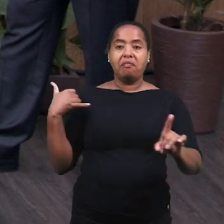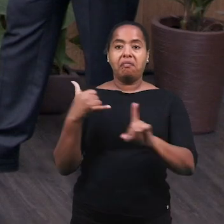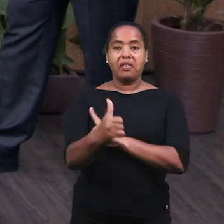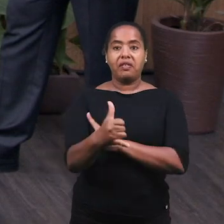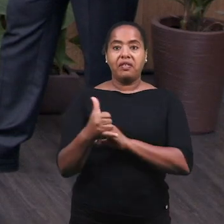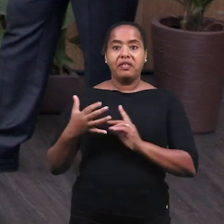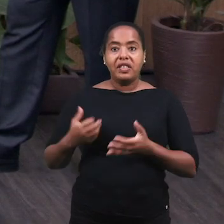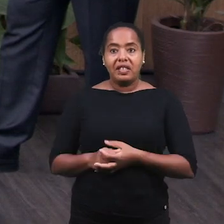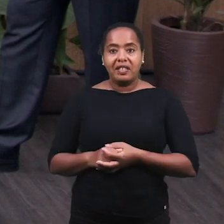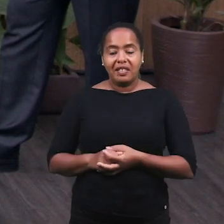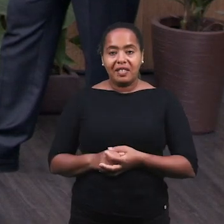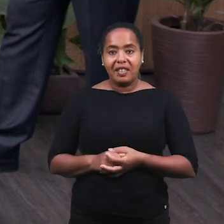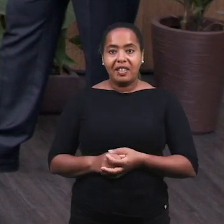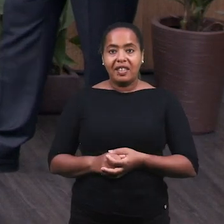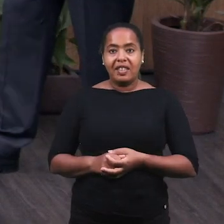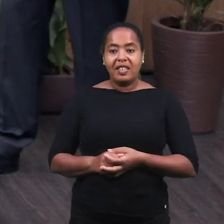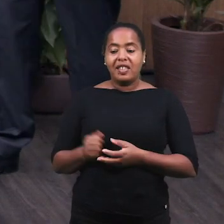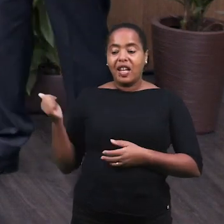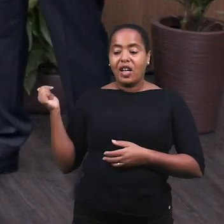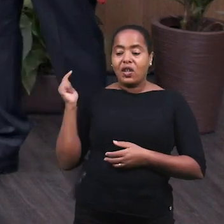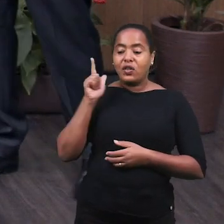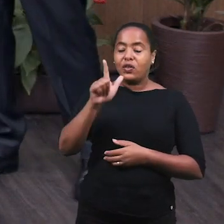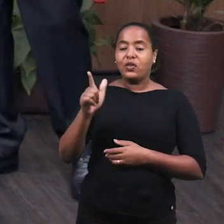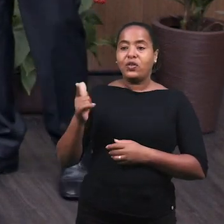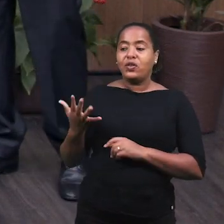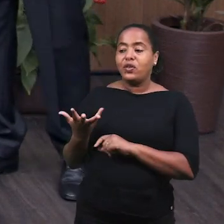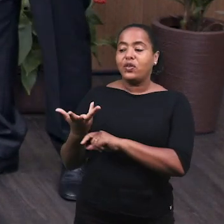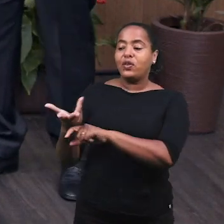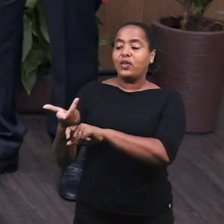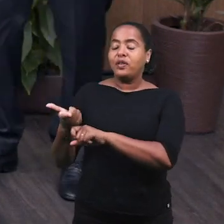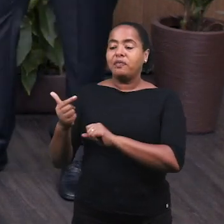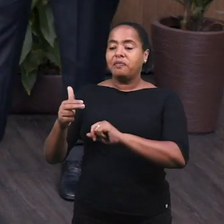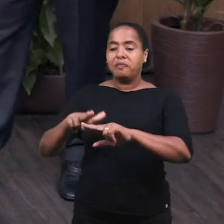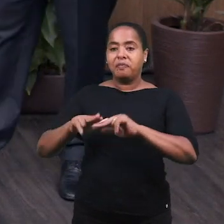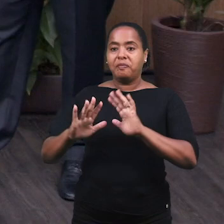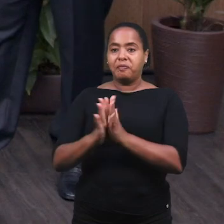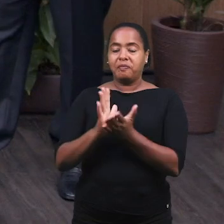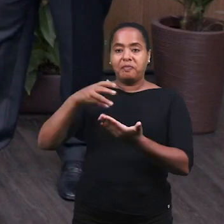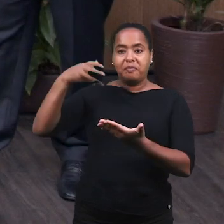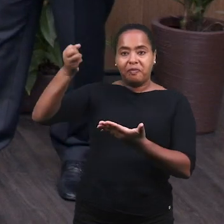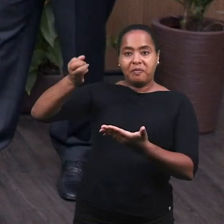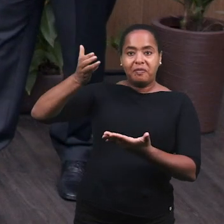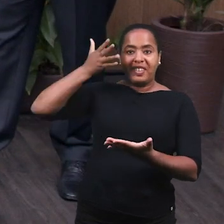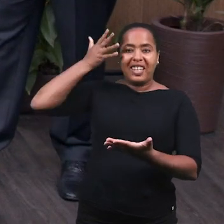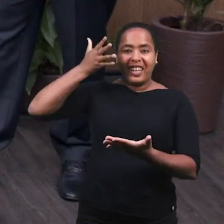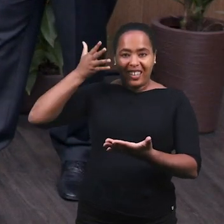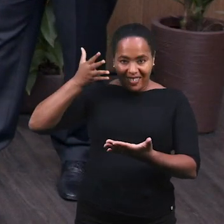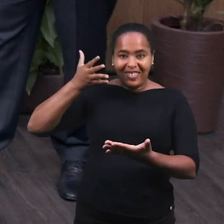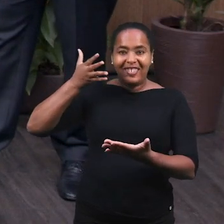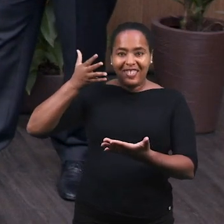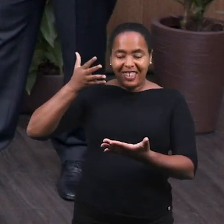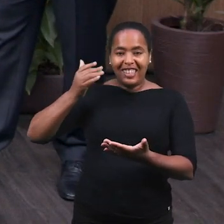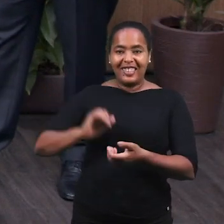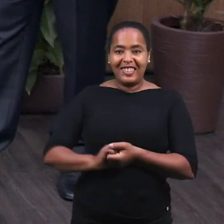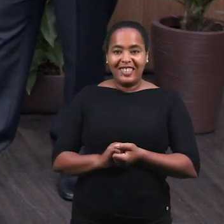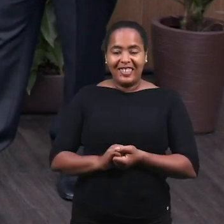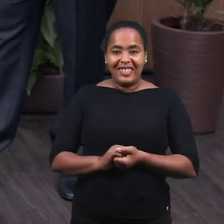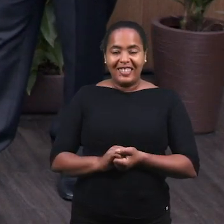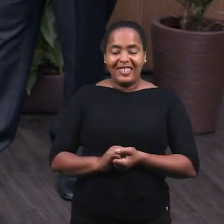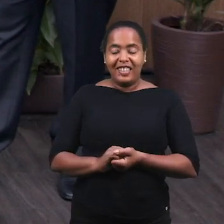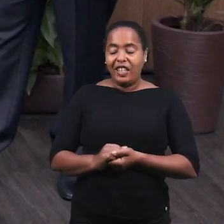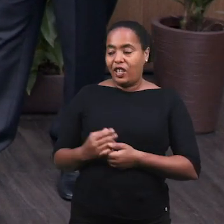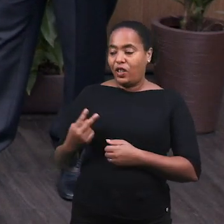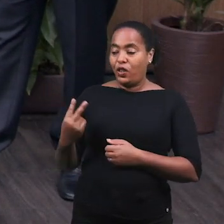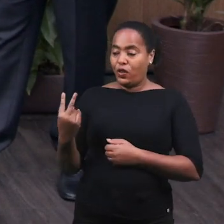оно пророческое, поэтому они были завоеваны, можно так сказать, открытым словом. Их сердце было завоевано